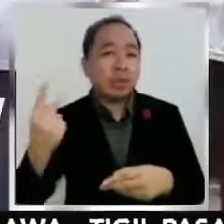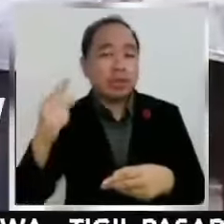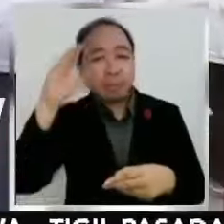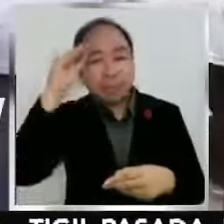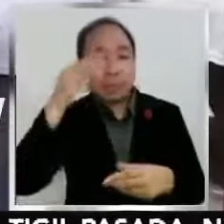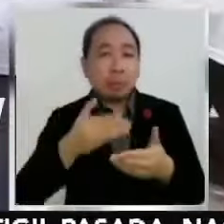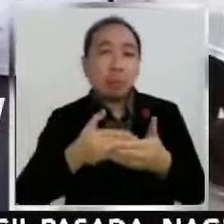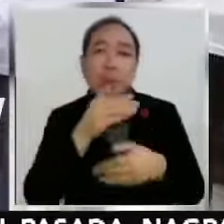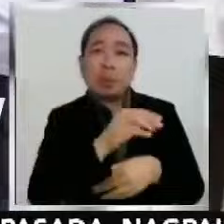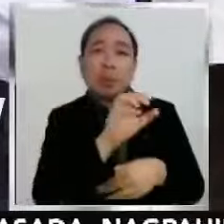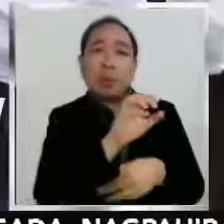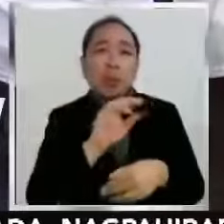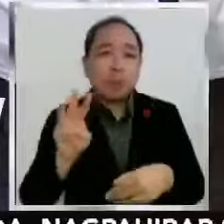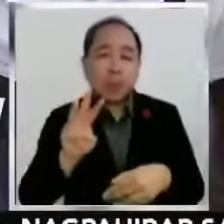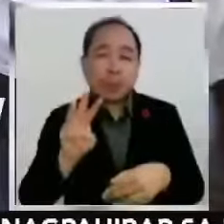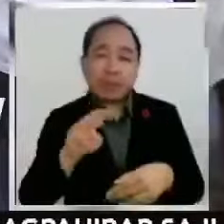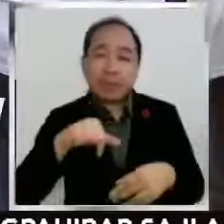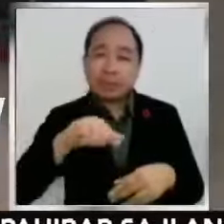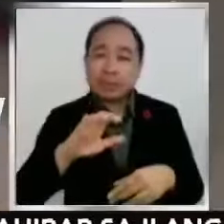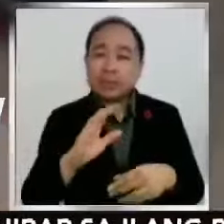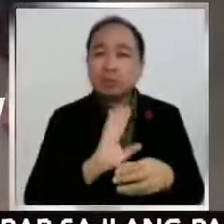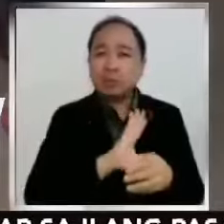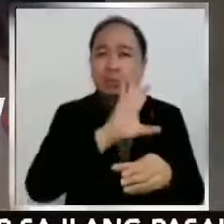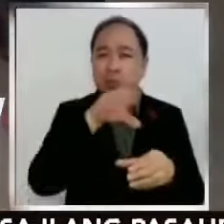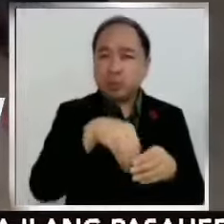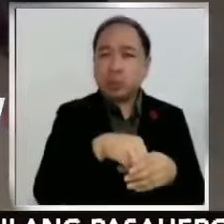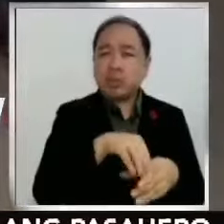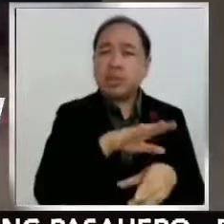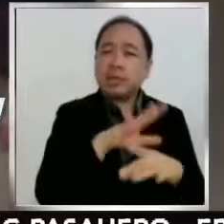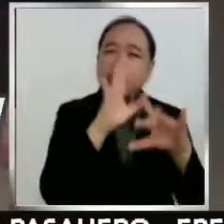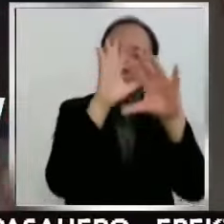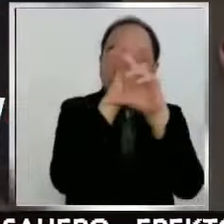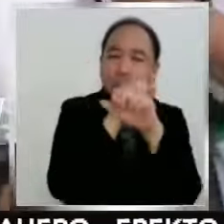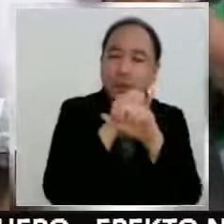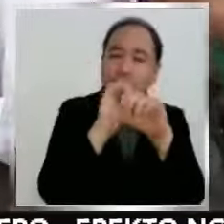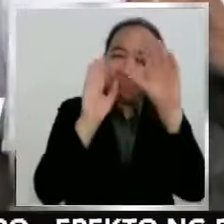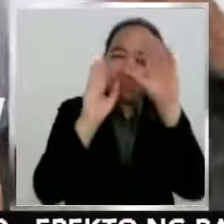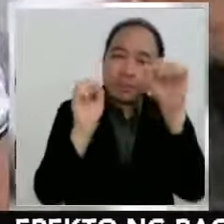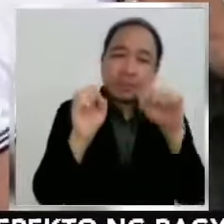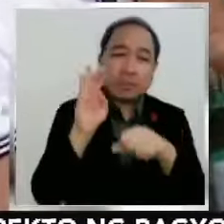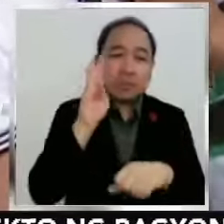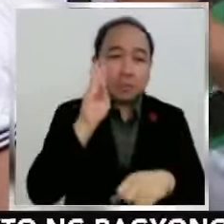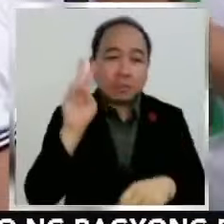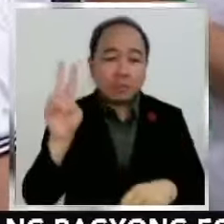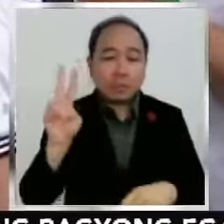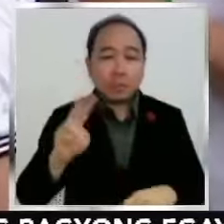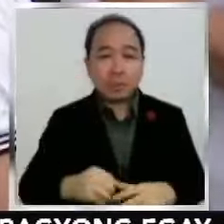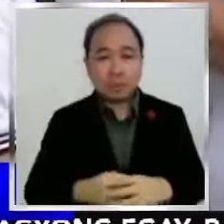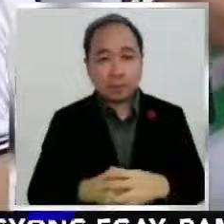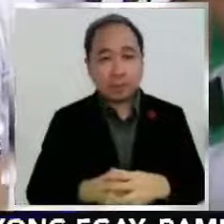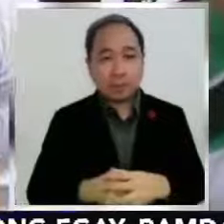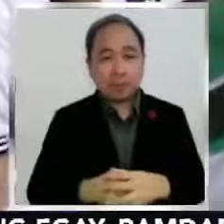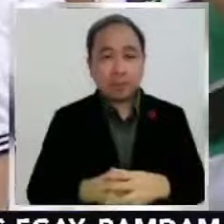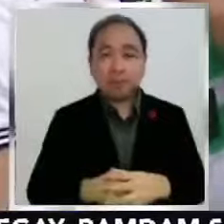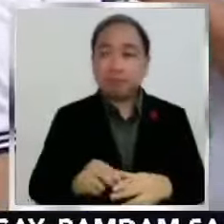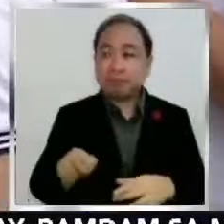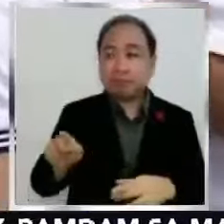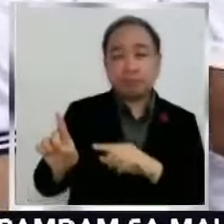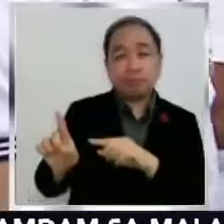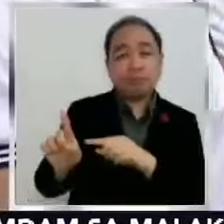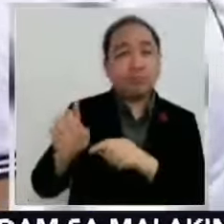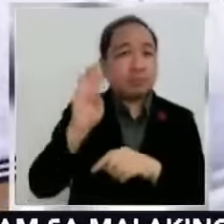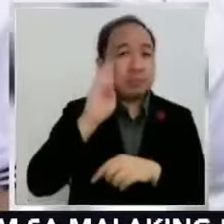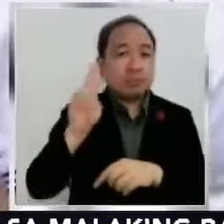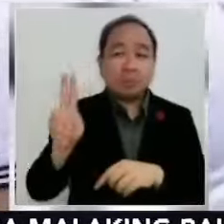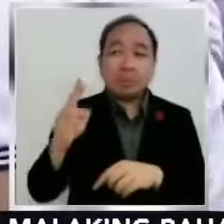City para makiisa sa kanya raw hinahangaang si Pangulong Bongbong Marcos. Sa first year niya, okay naman, maganda naman